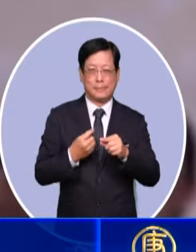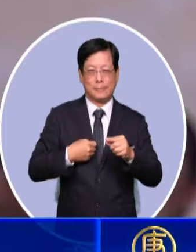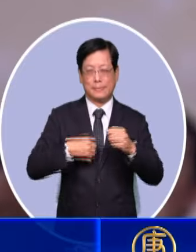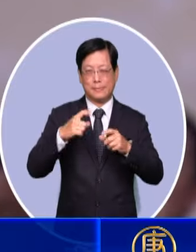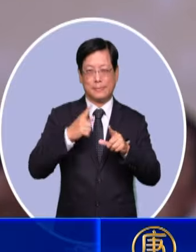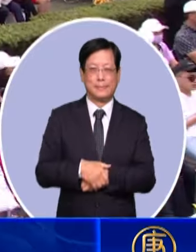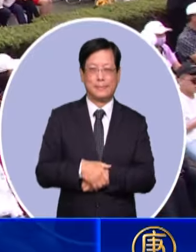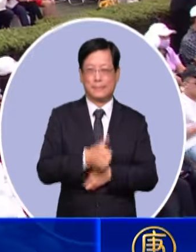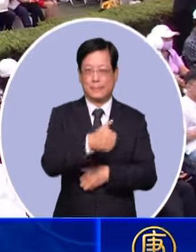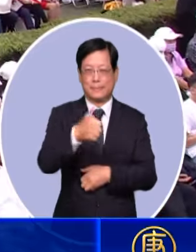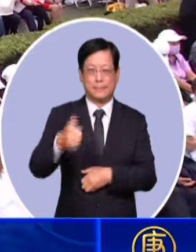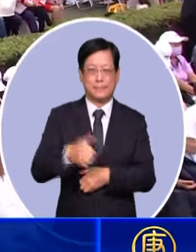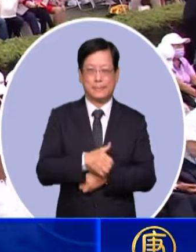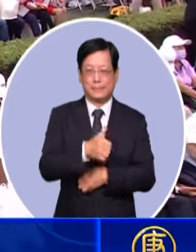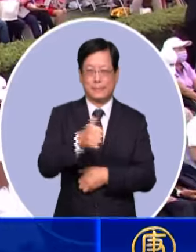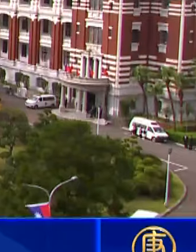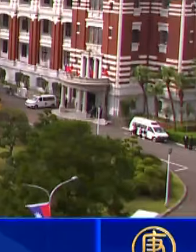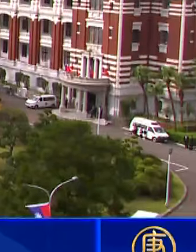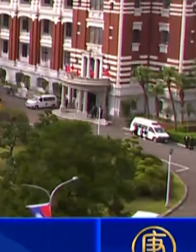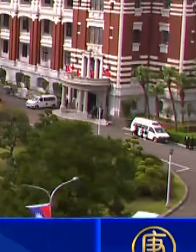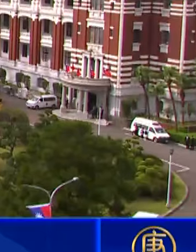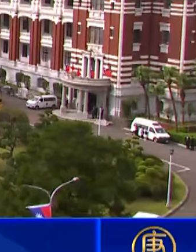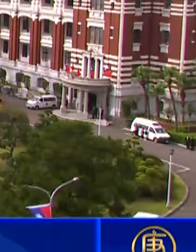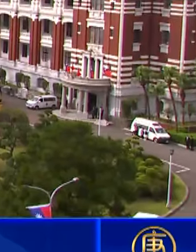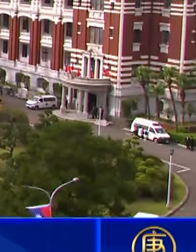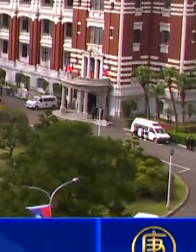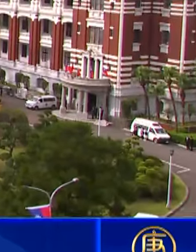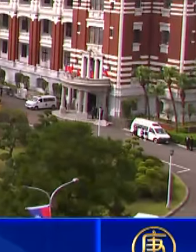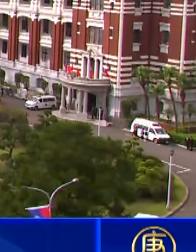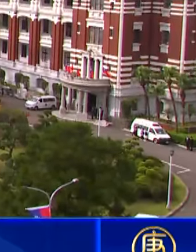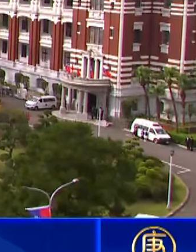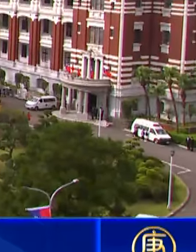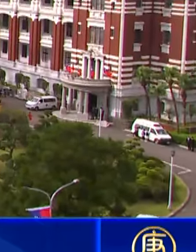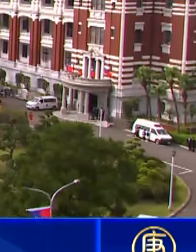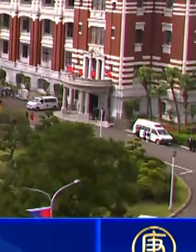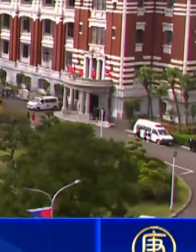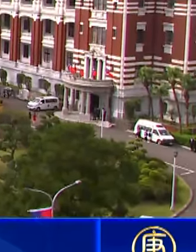新唐人亚洲电视胡宗汉、洪亮姐、刘姿莹，台湾特别报道。